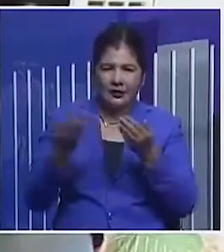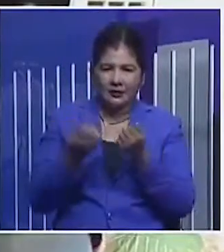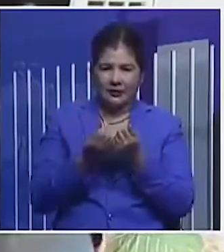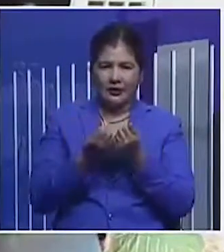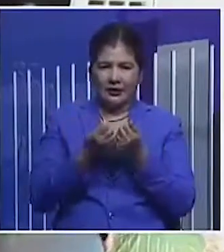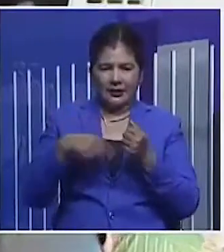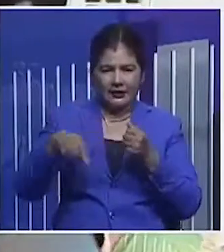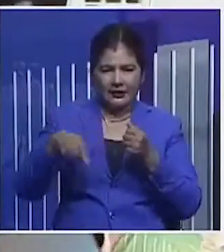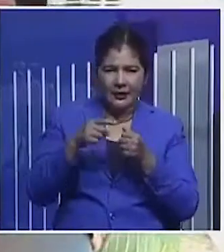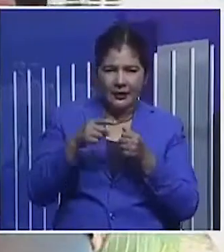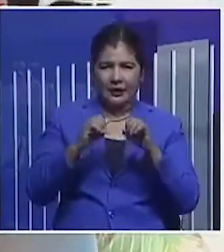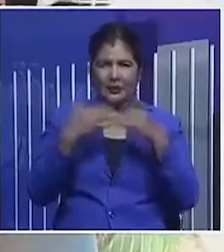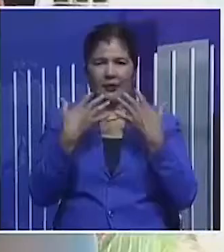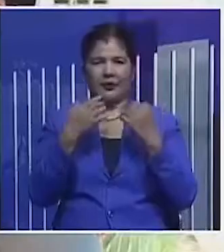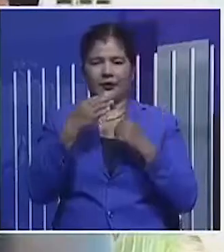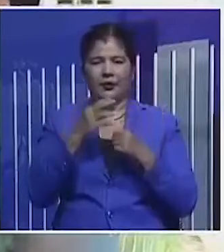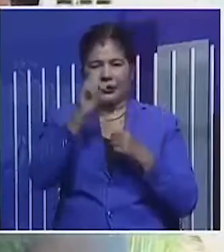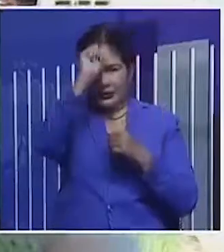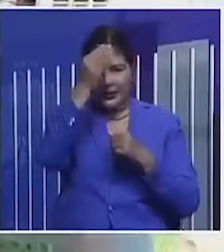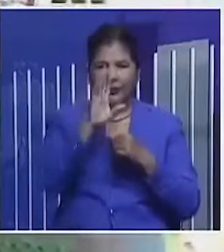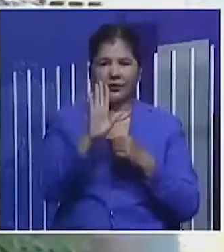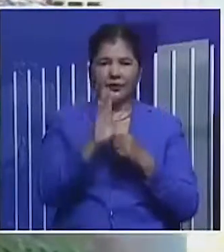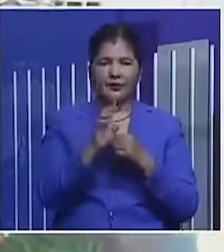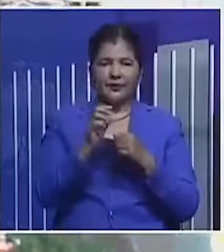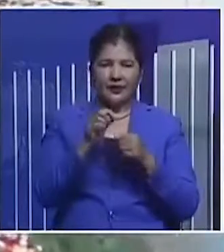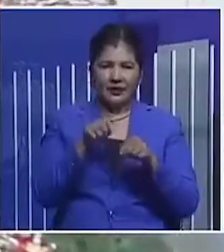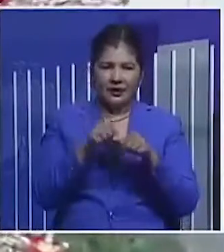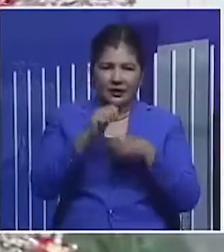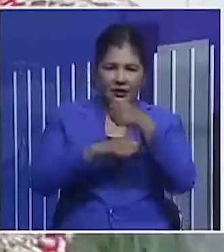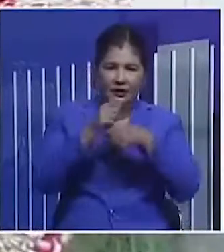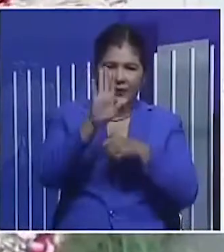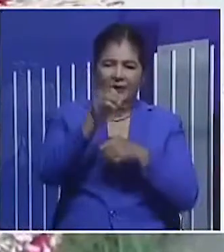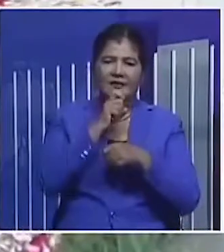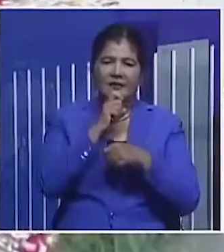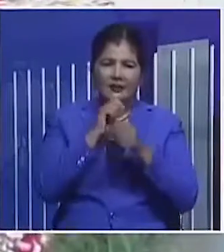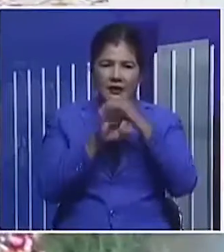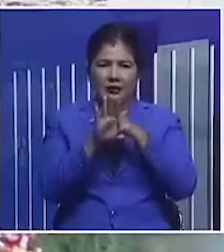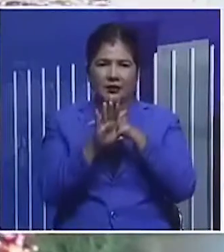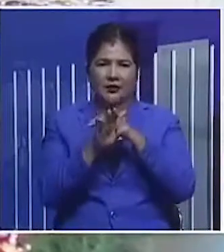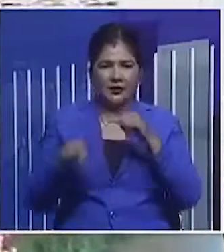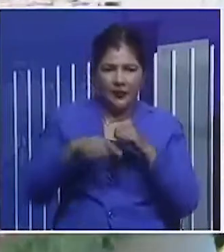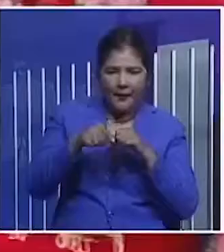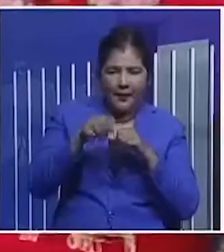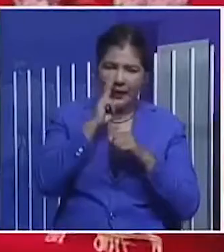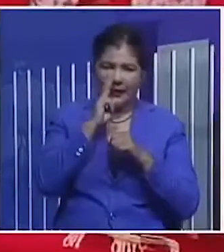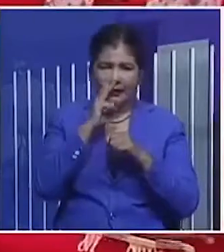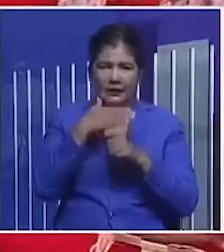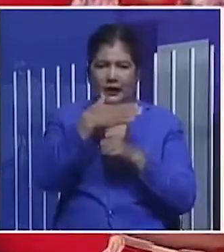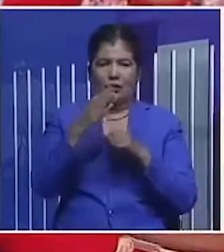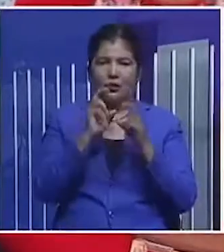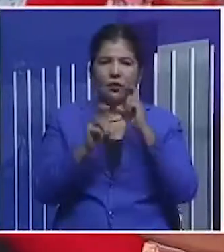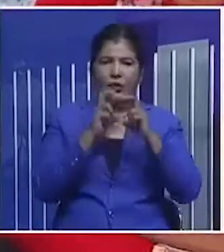पनि मेला निकै प्रभावकारी हुने जानकारी दिनुभयो। श्रावण 5 गतेसम्म सञ्चालन हुने महोत्सवमा मौलिक लोक दोहोरी